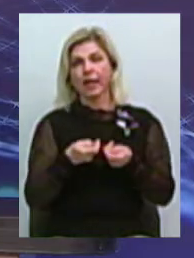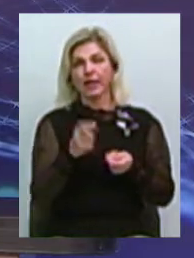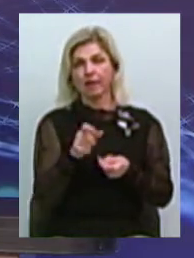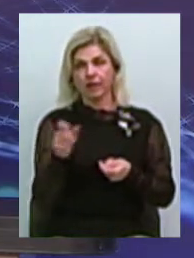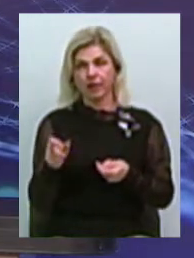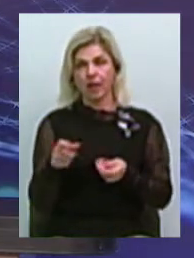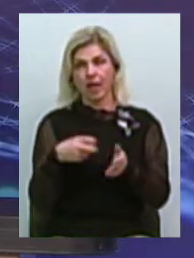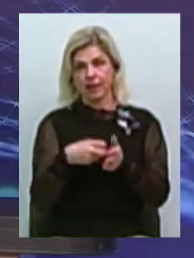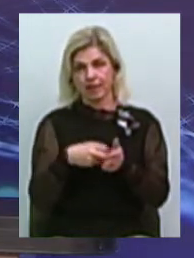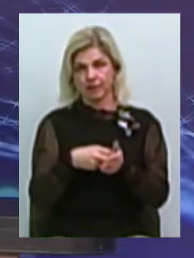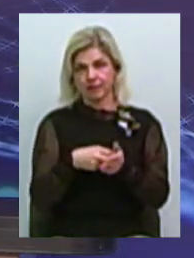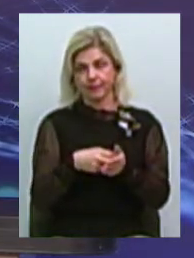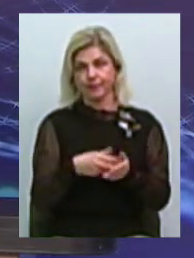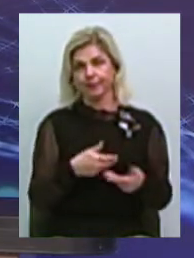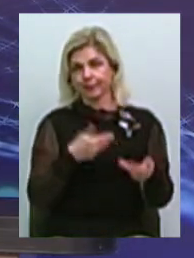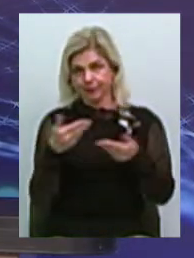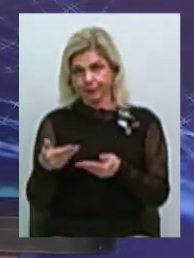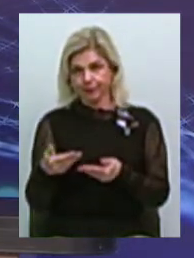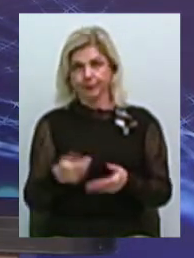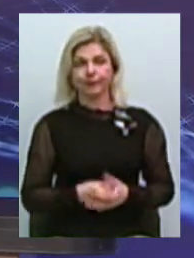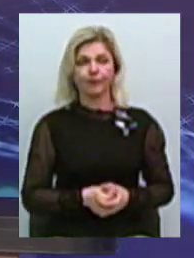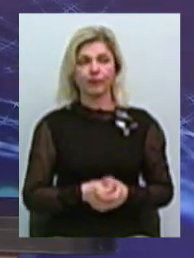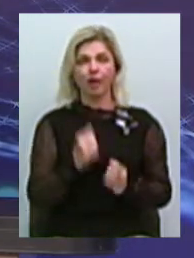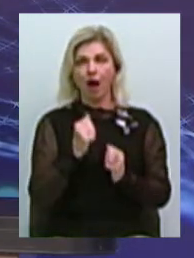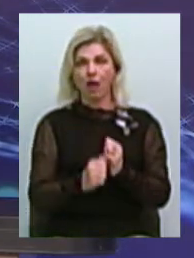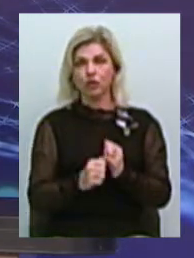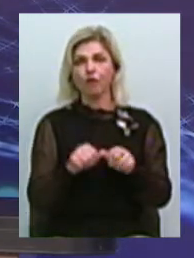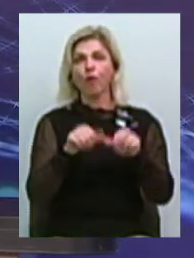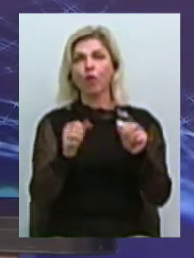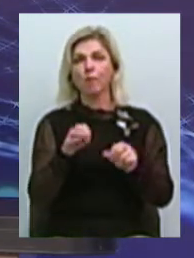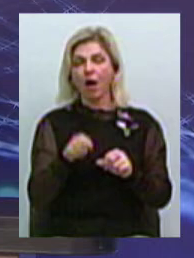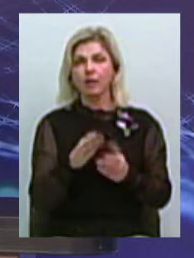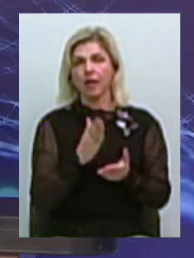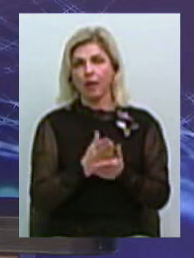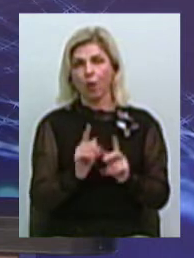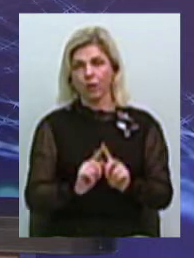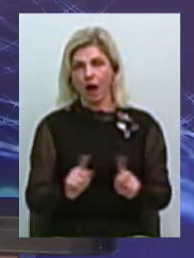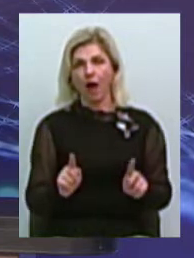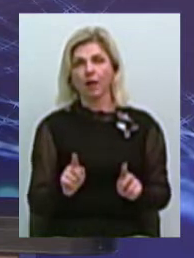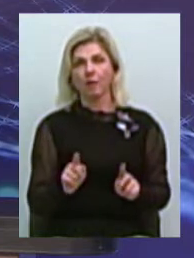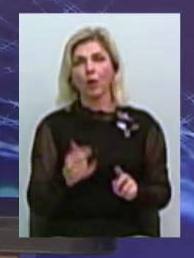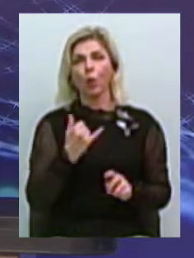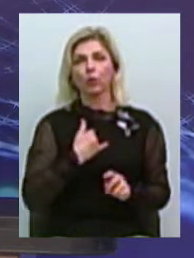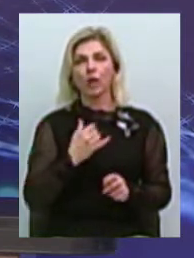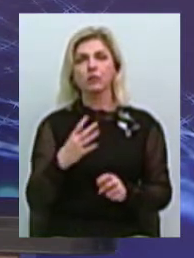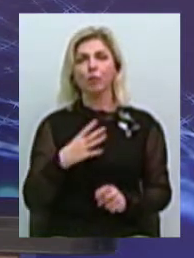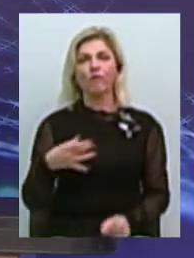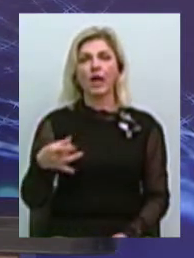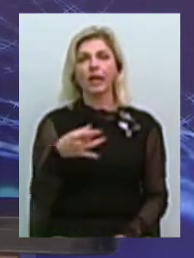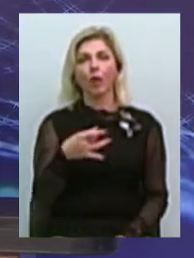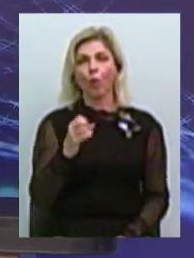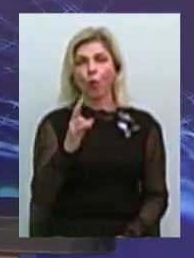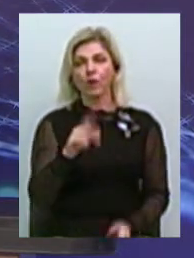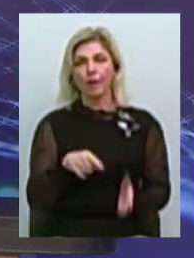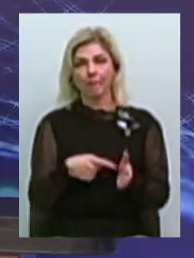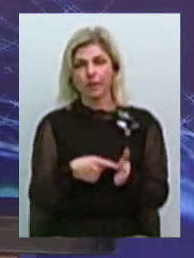лист. Але ви знаєте, що кожен формат є унікальним. От у нас був регіон міста Первомайськ,